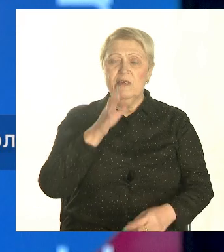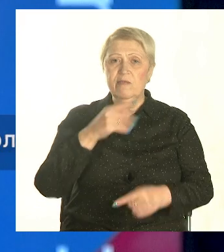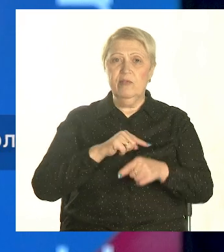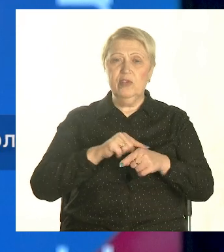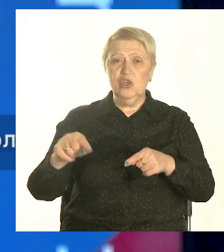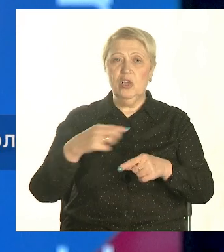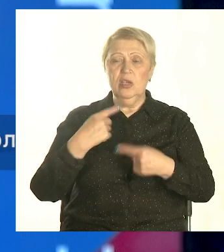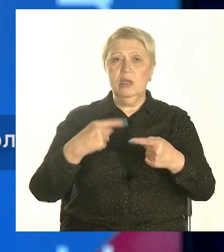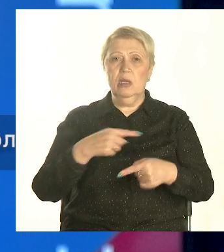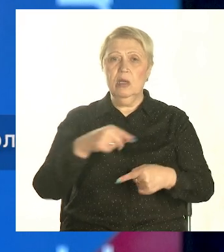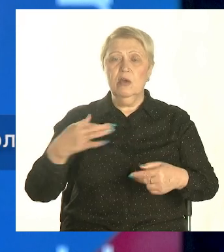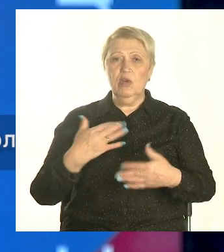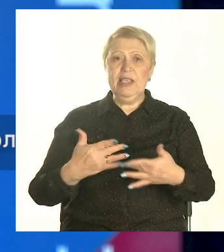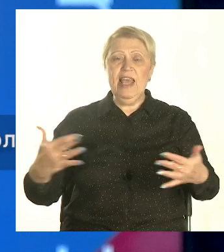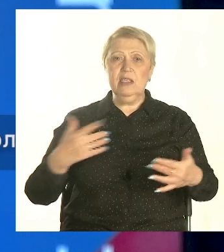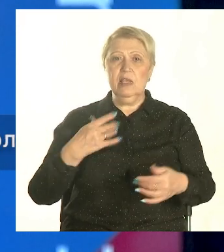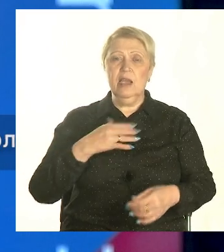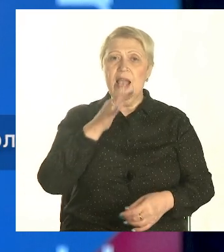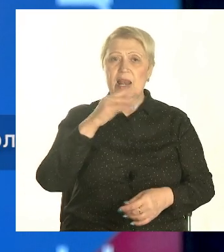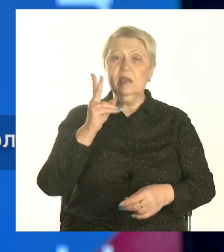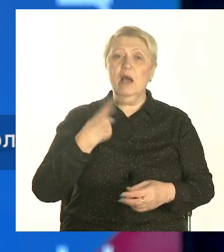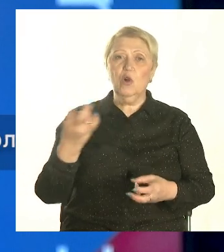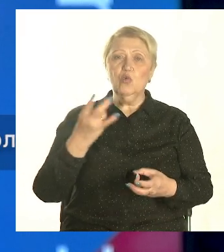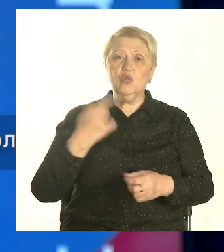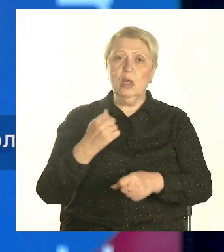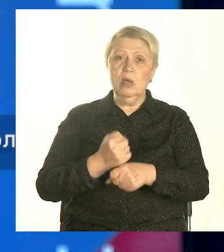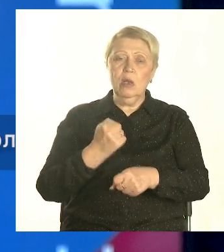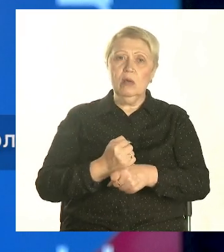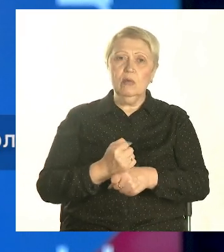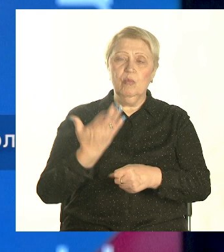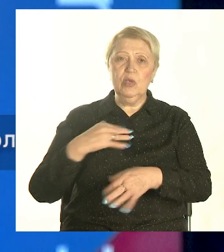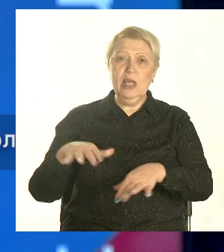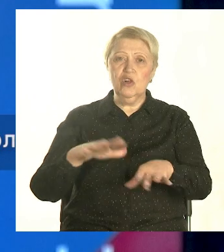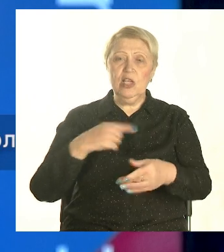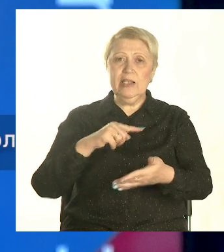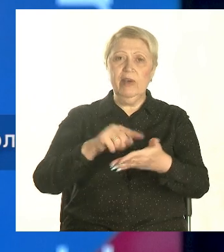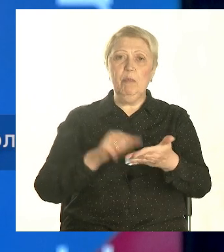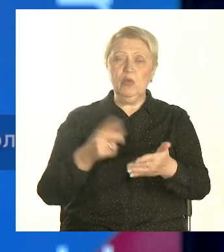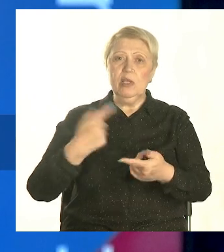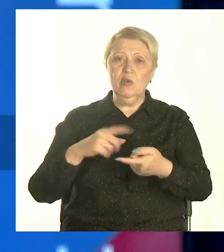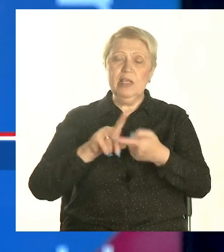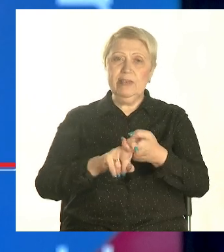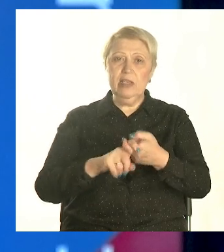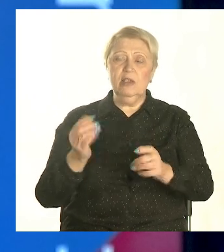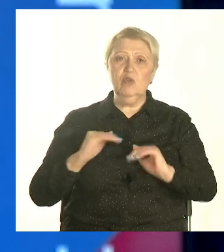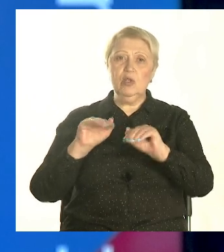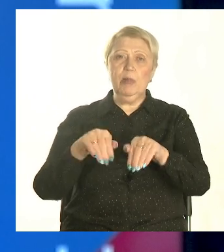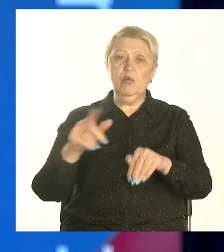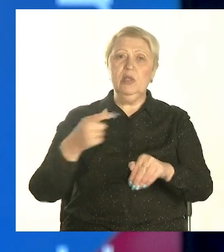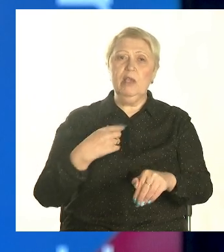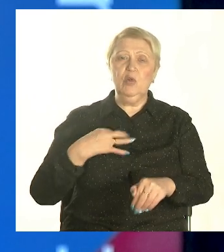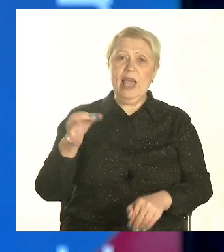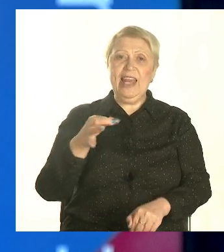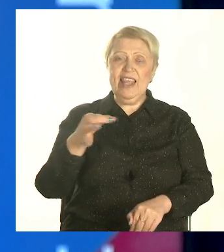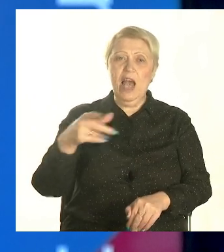лет мы пытаемся сформатировать, как будет решаться вопросы, связанные с приходом регионального оператора. Для